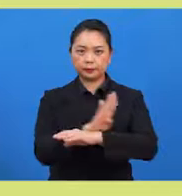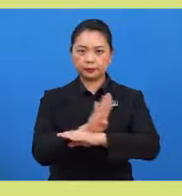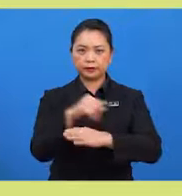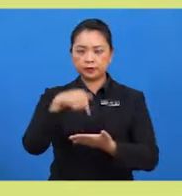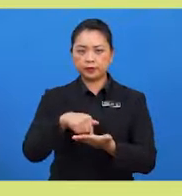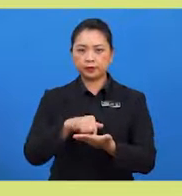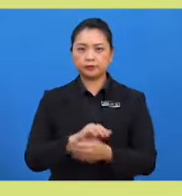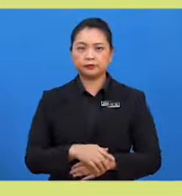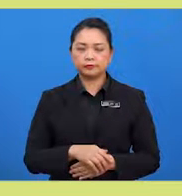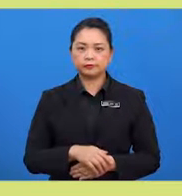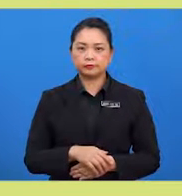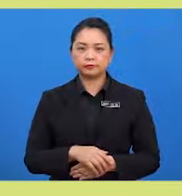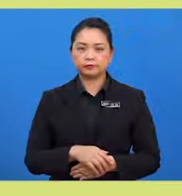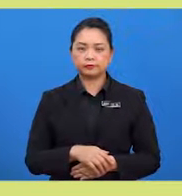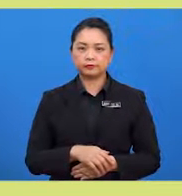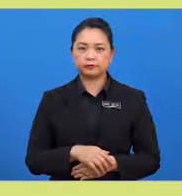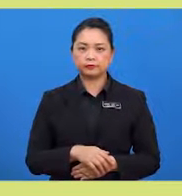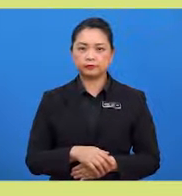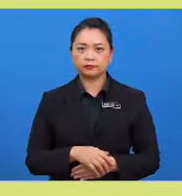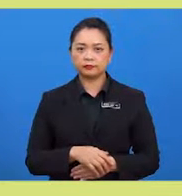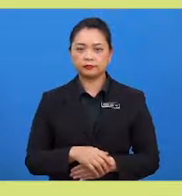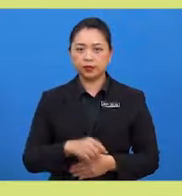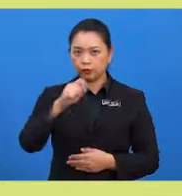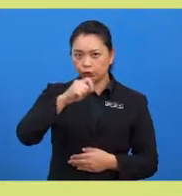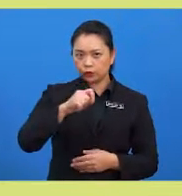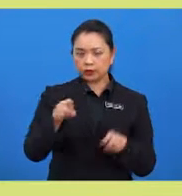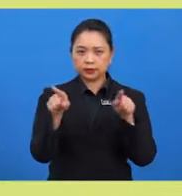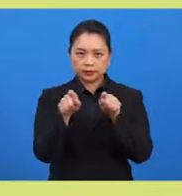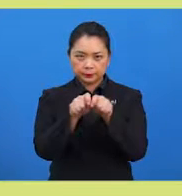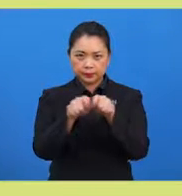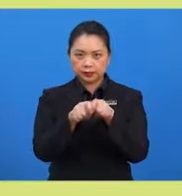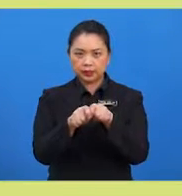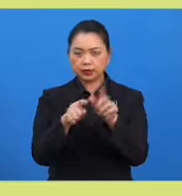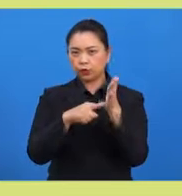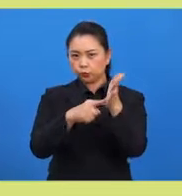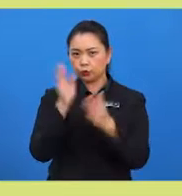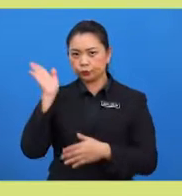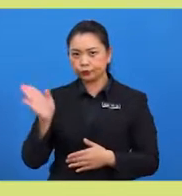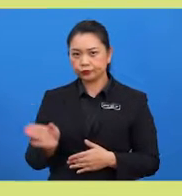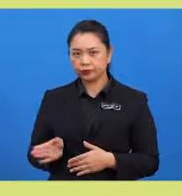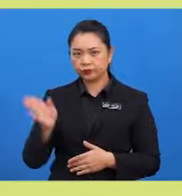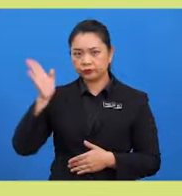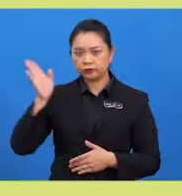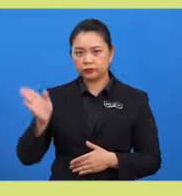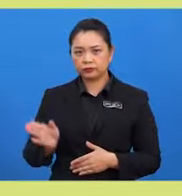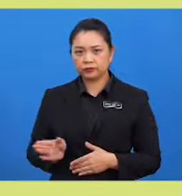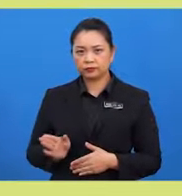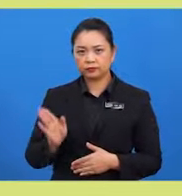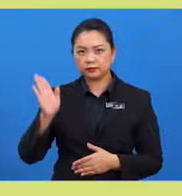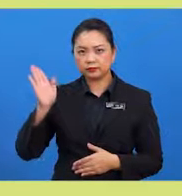kosong. Kita catatkan seperti yang ditunjukkan. Jadi, kos jualan ialah